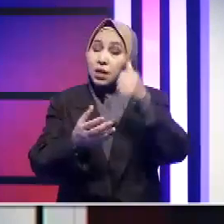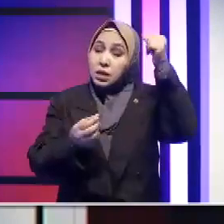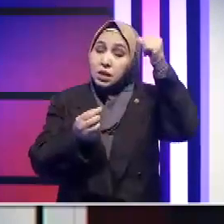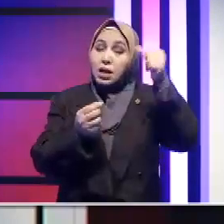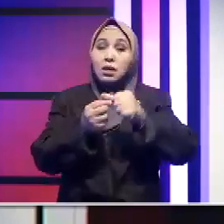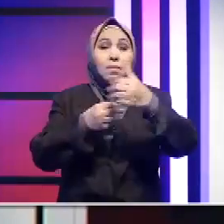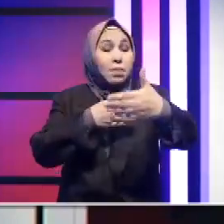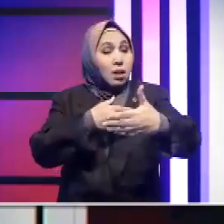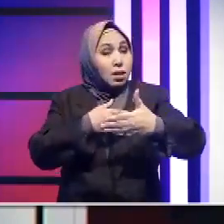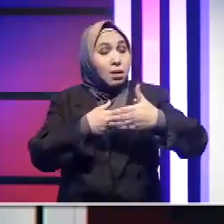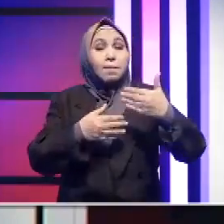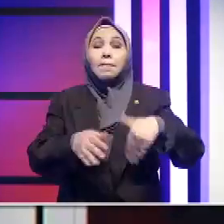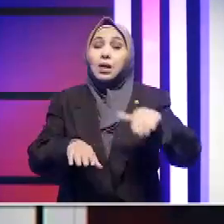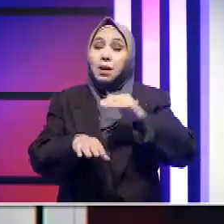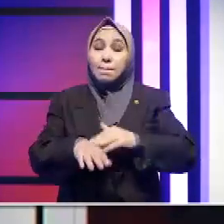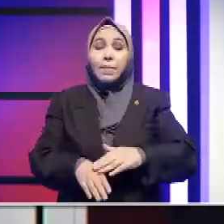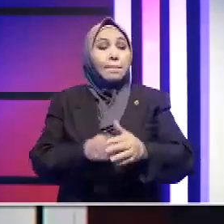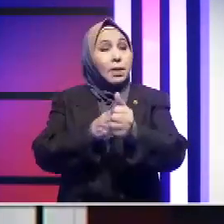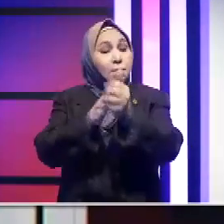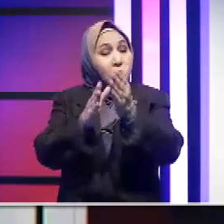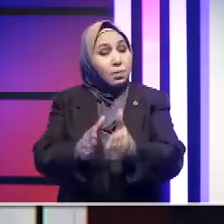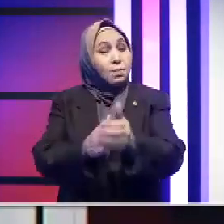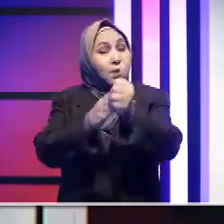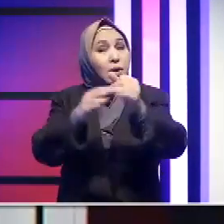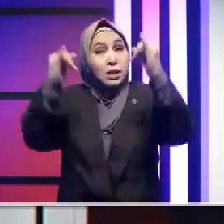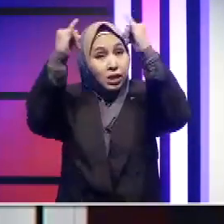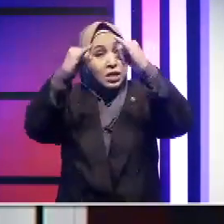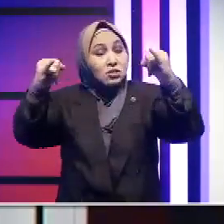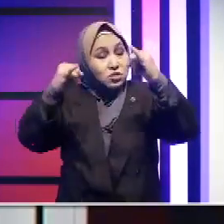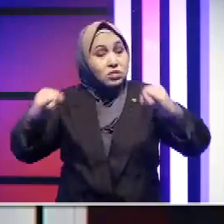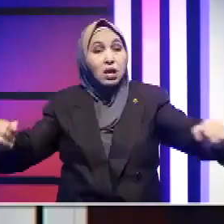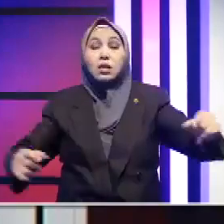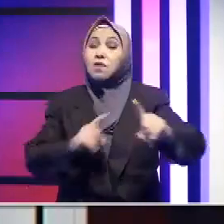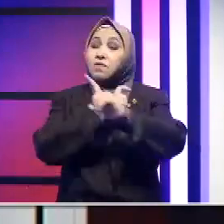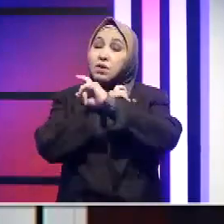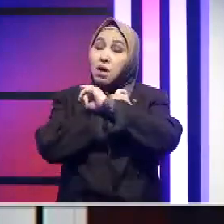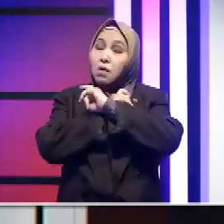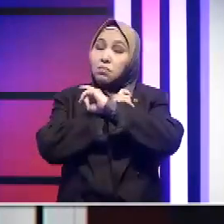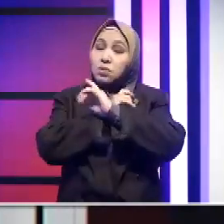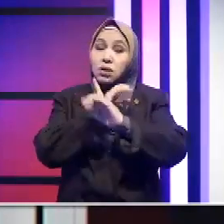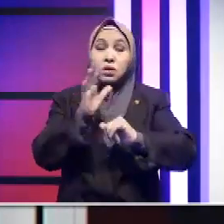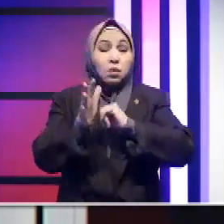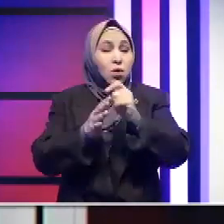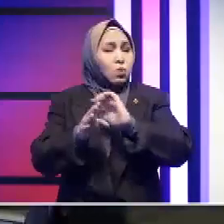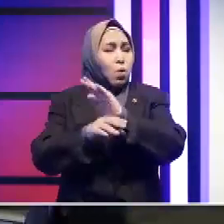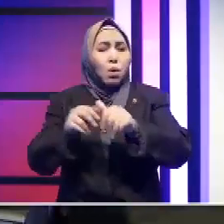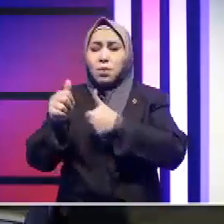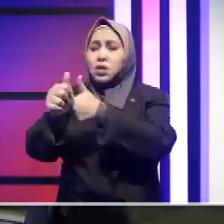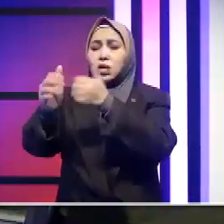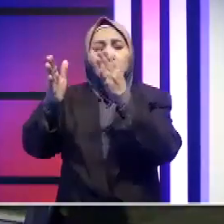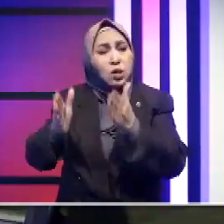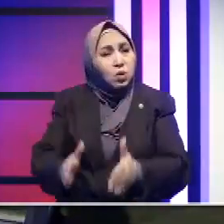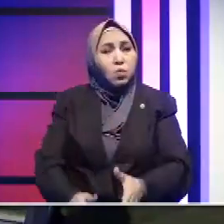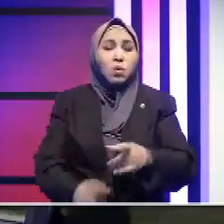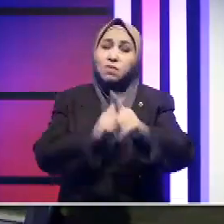kembali kepada pemimpin-pemimpin istana di ground itu di kalangan three ataupun pucuk-pucuk Firaun besarnya agar